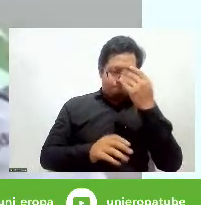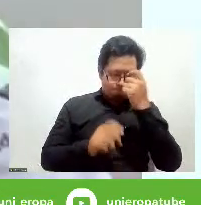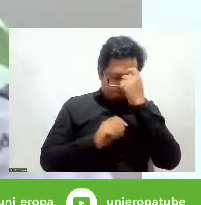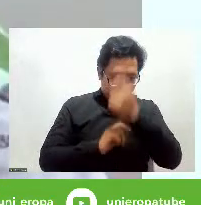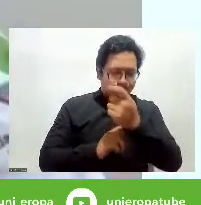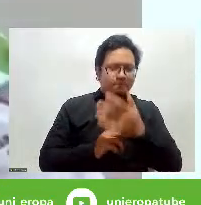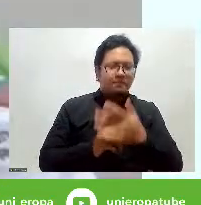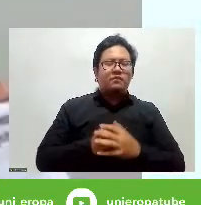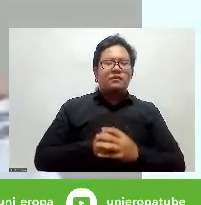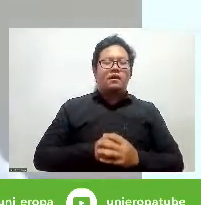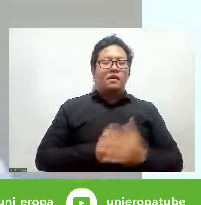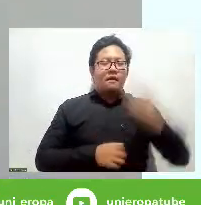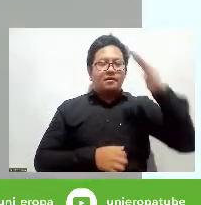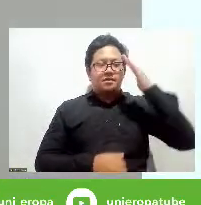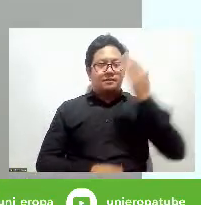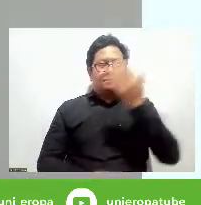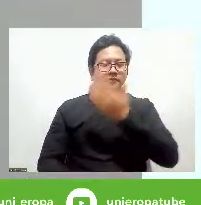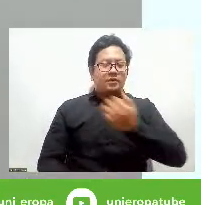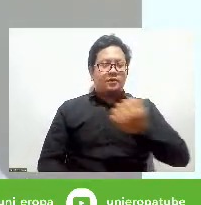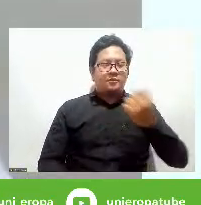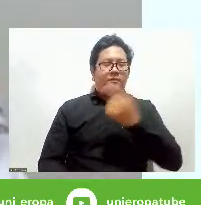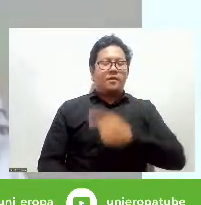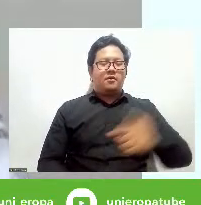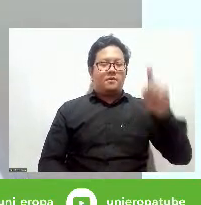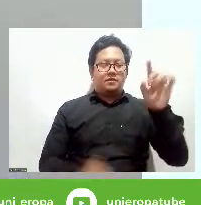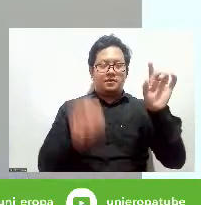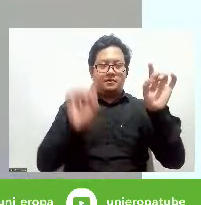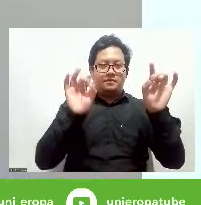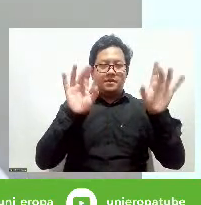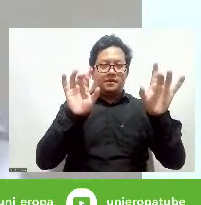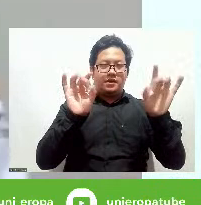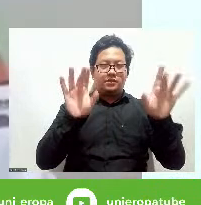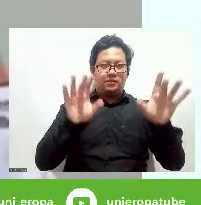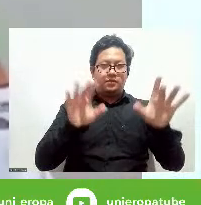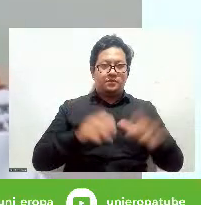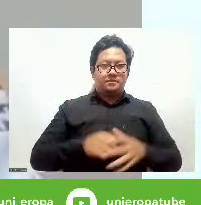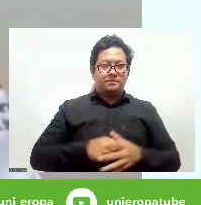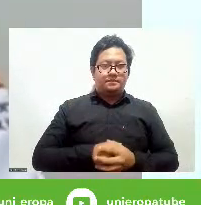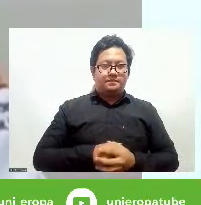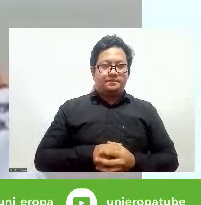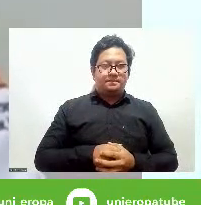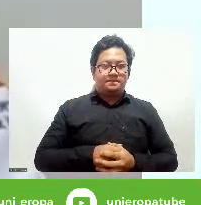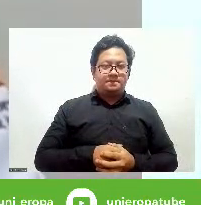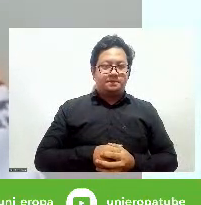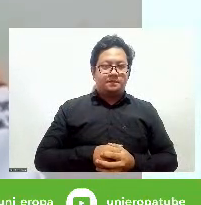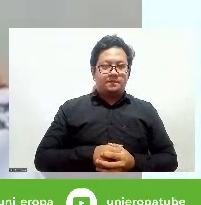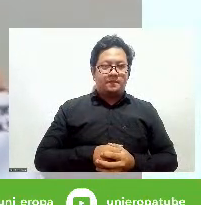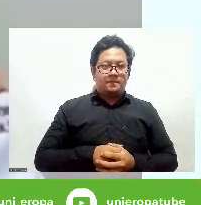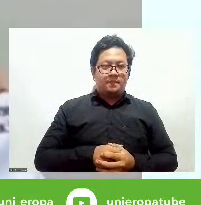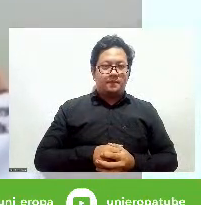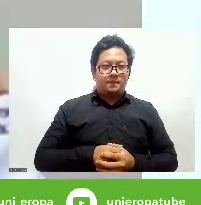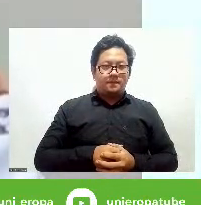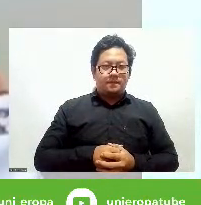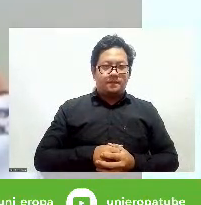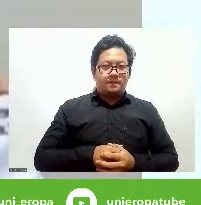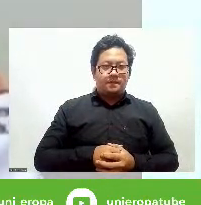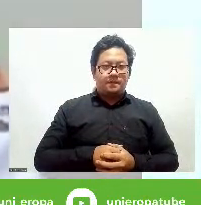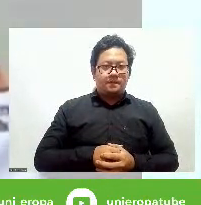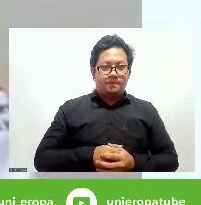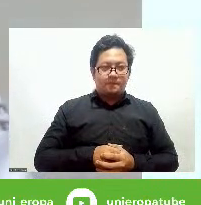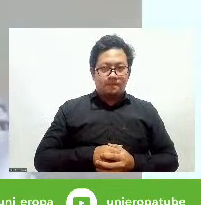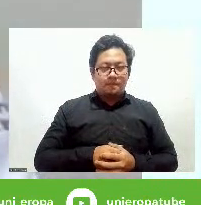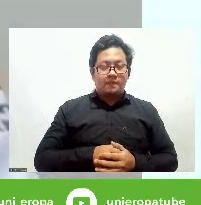Assalamualaikum warohmatullohi wabarokatuh yang selamat siang menjelang